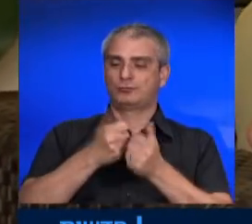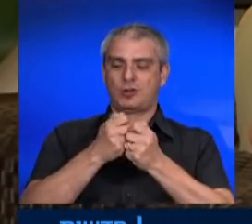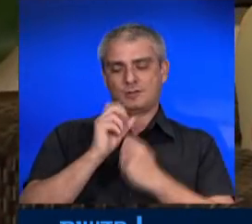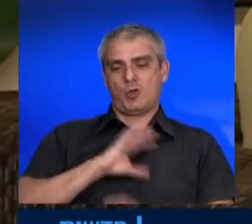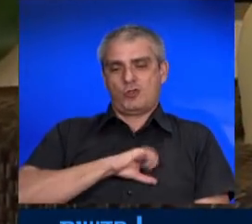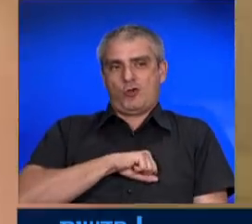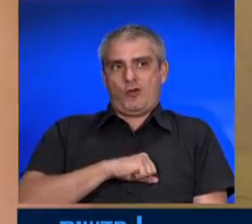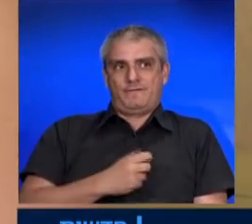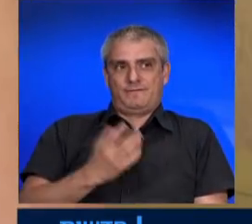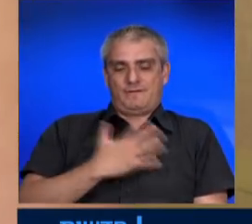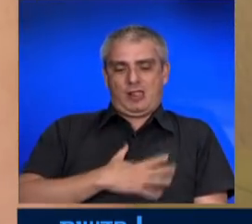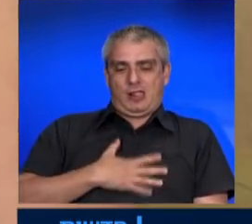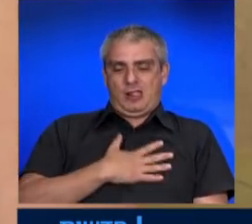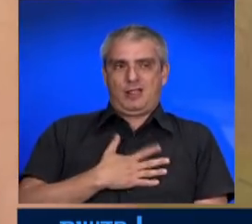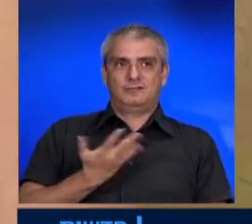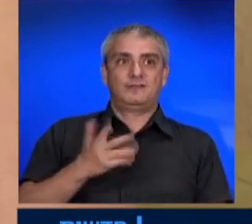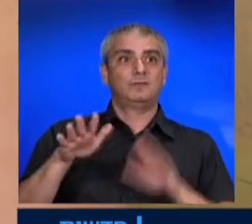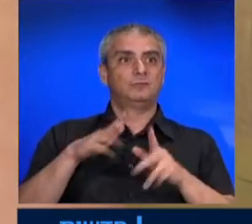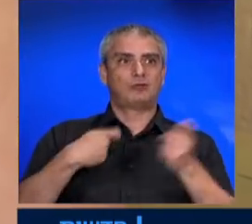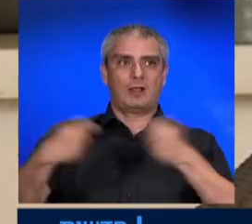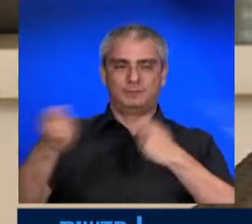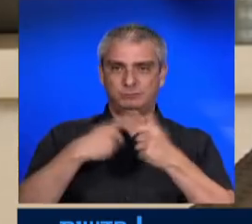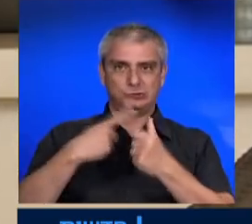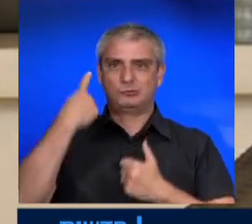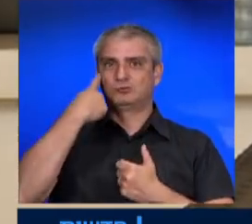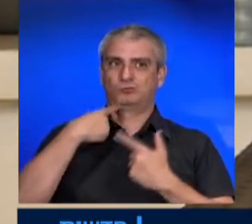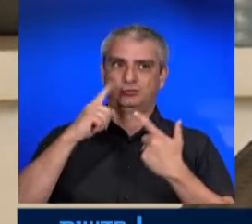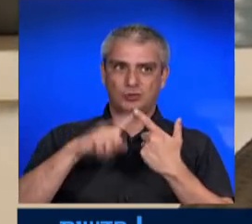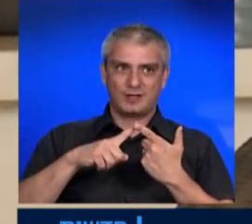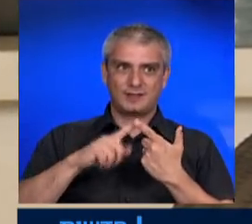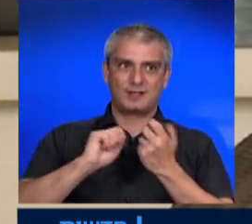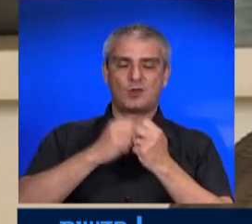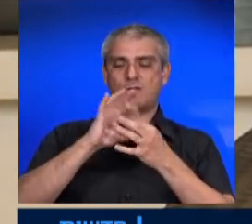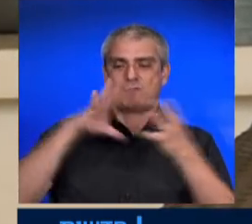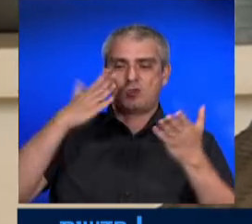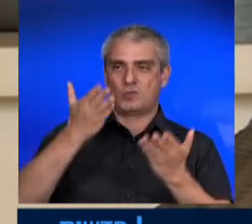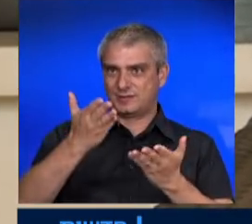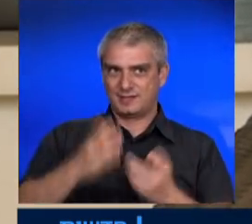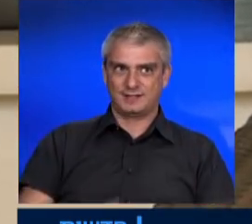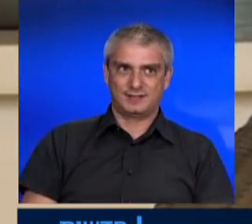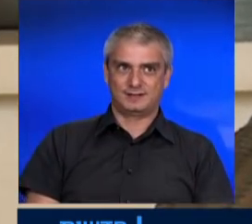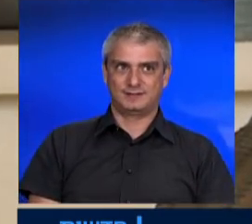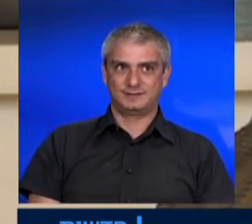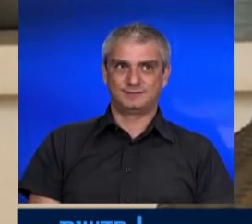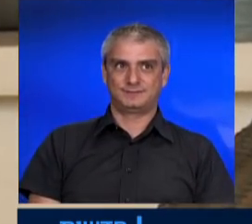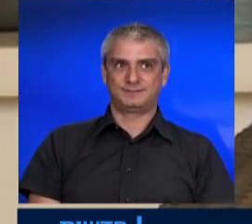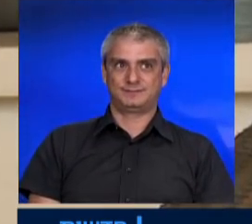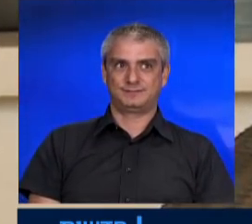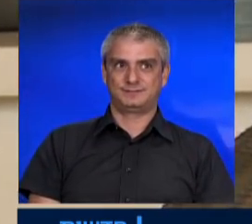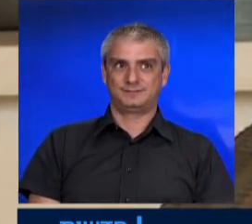כואבות ומאוד לא נעימות על הממשלה הבזבזנית, המושחתת או המנותקת הזאת. או